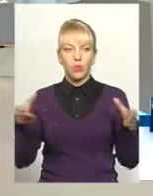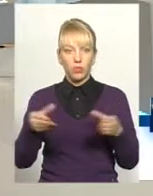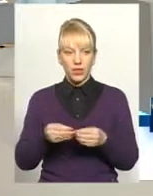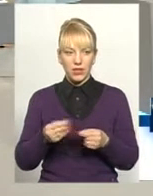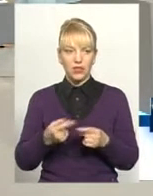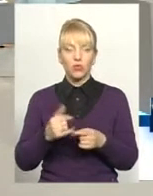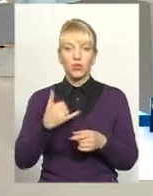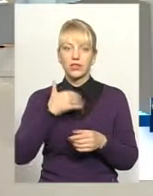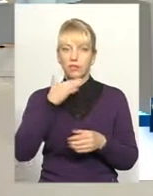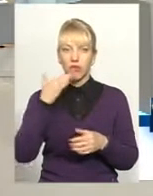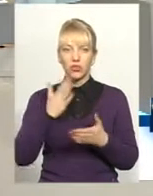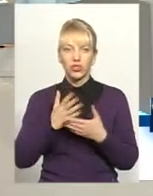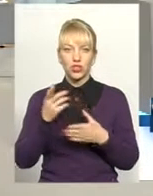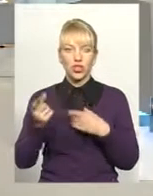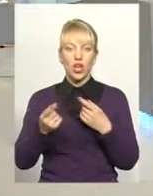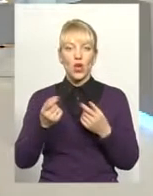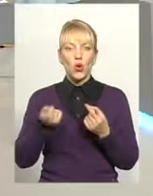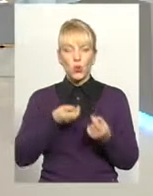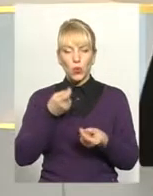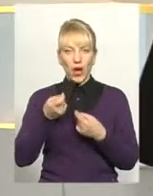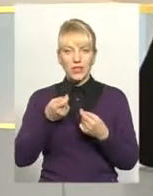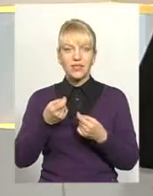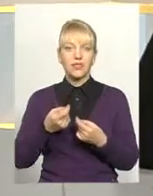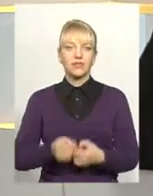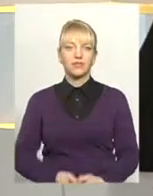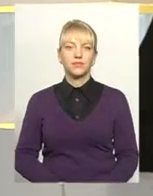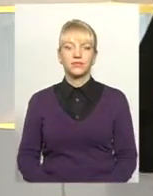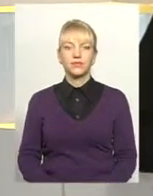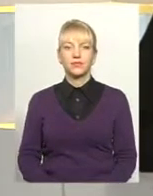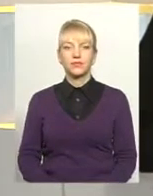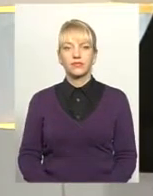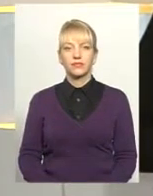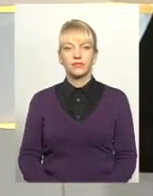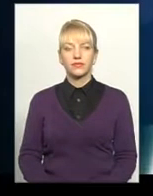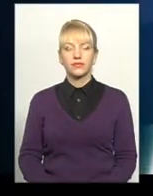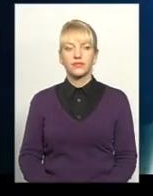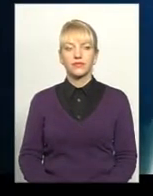багато ще нюансів. Прошу ще раз, ще одну пряму мову.